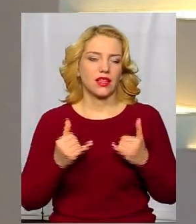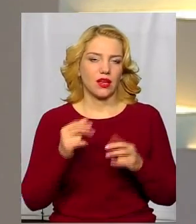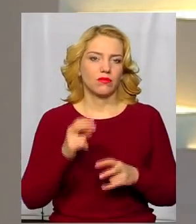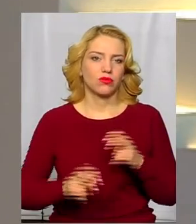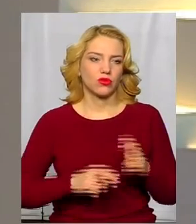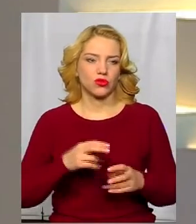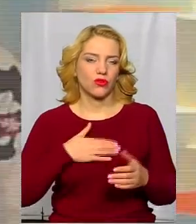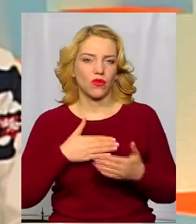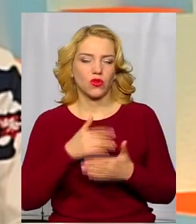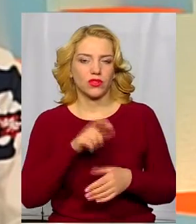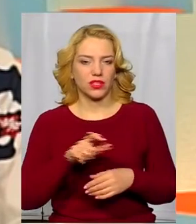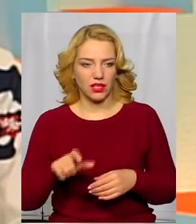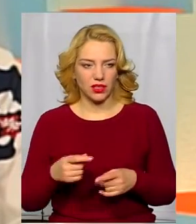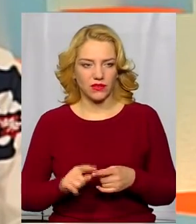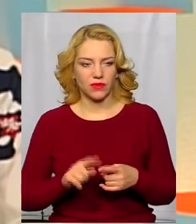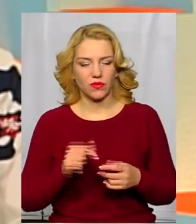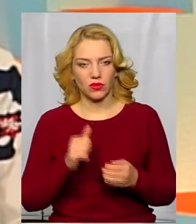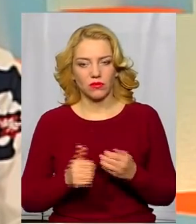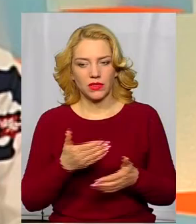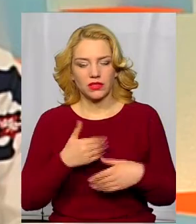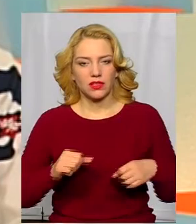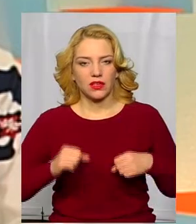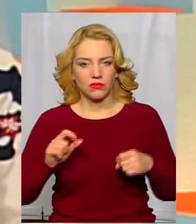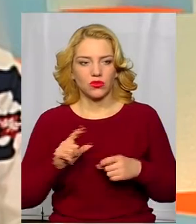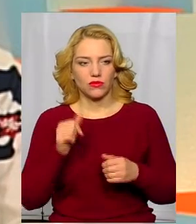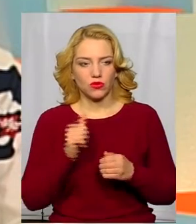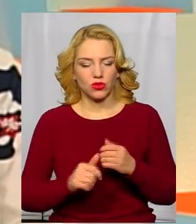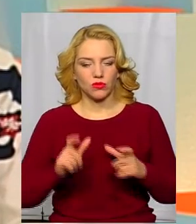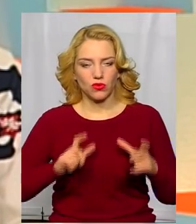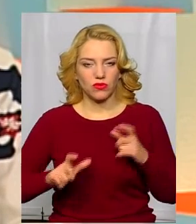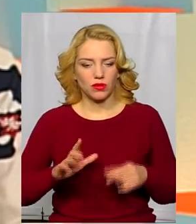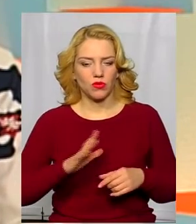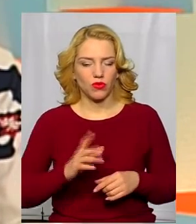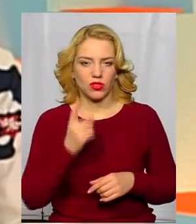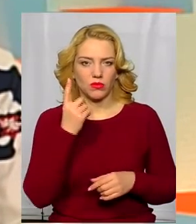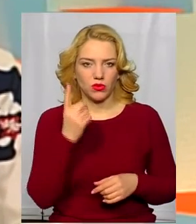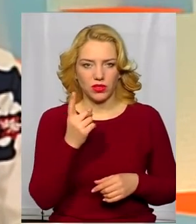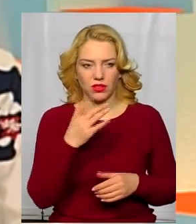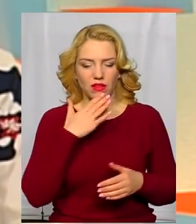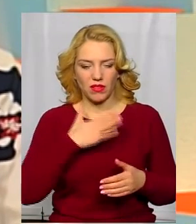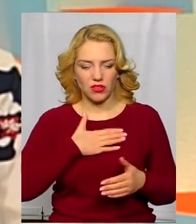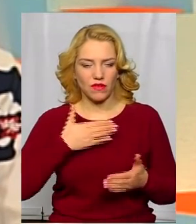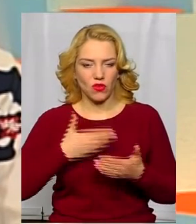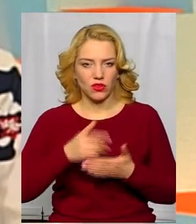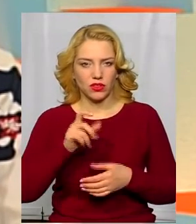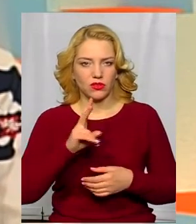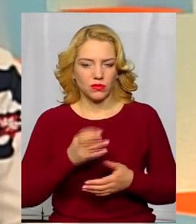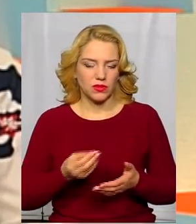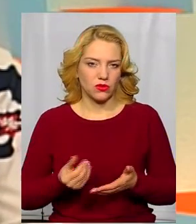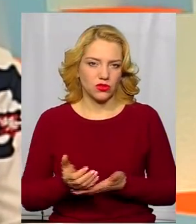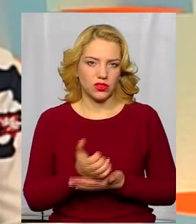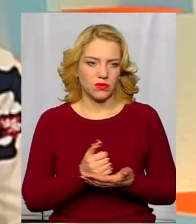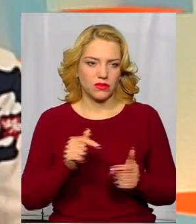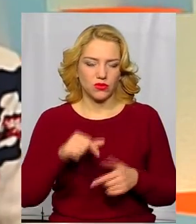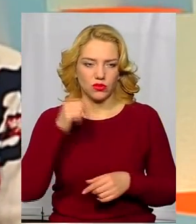їх, так? Так, кожного. Ми стараємося, щоб в кожному університеті був хоча б один наш волонтер, який би збирав кошти. Цього року